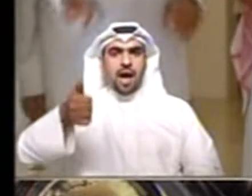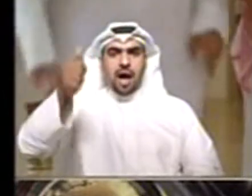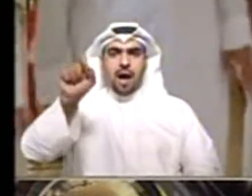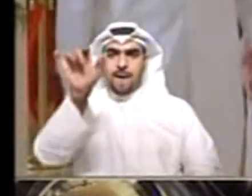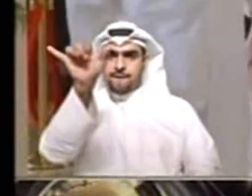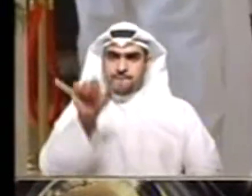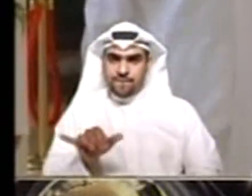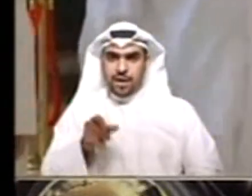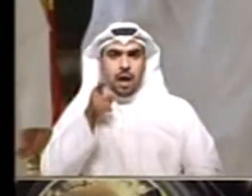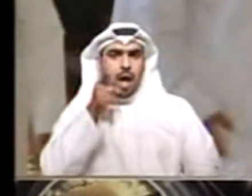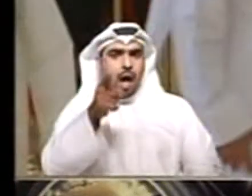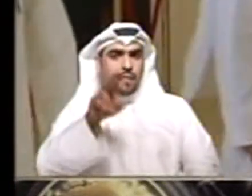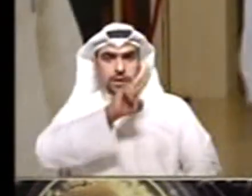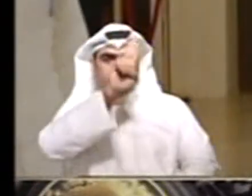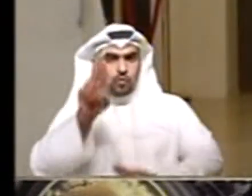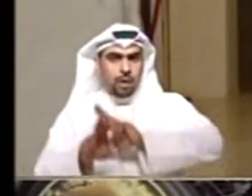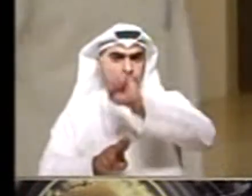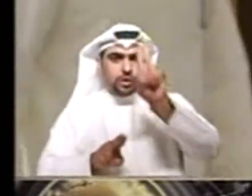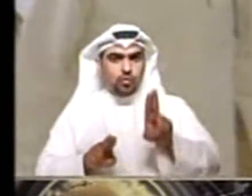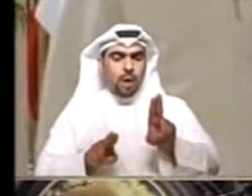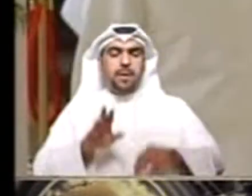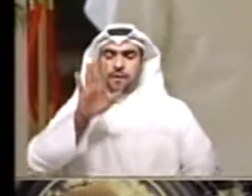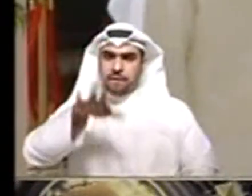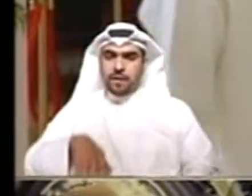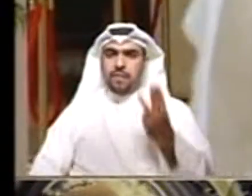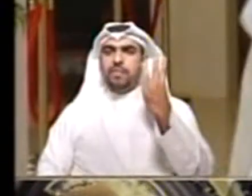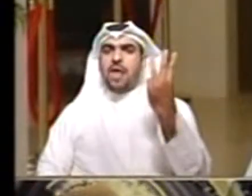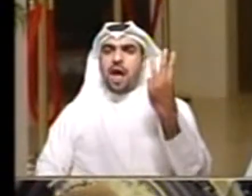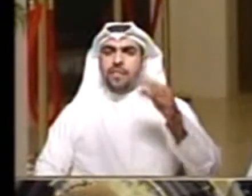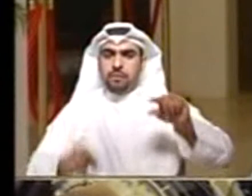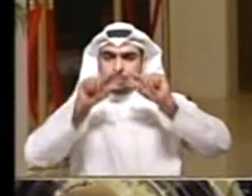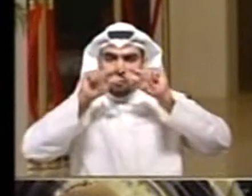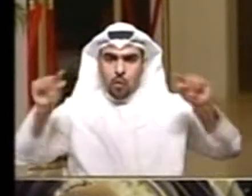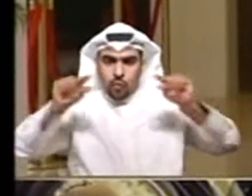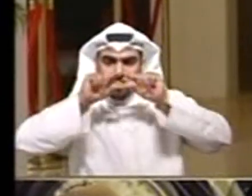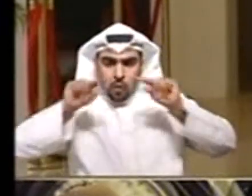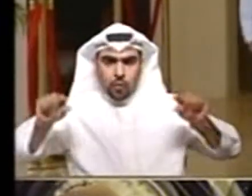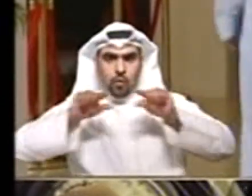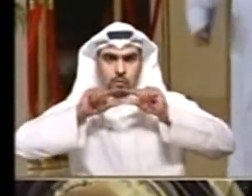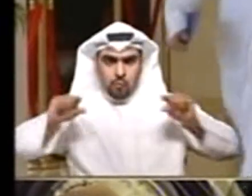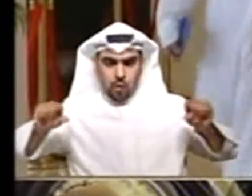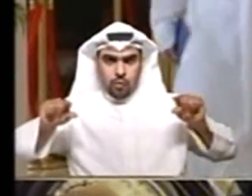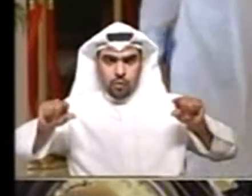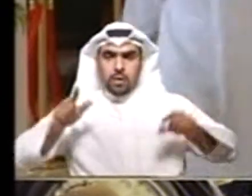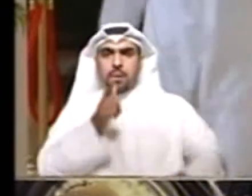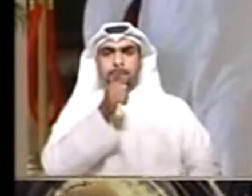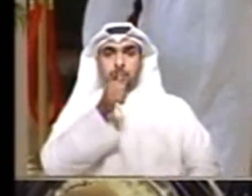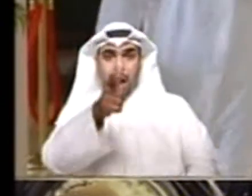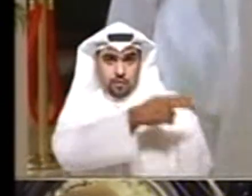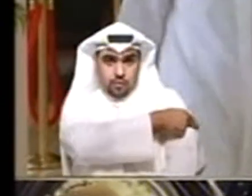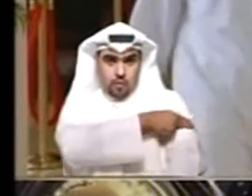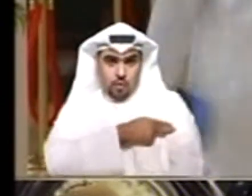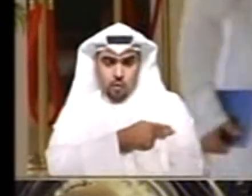الاستجواب يتكون من ثلاثة محاور، كما يقول النائب بأن هناك محور يتعلق